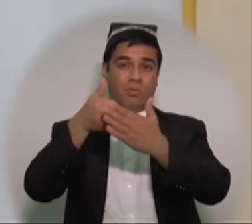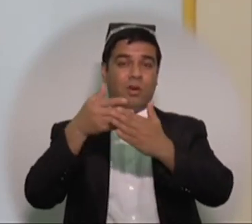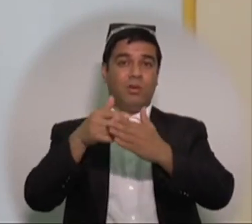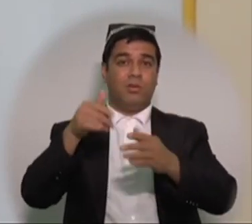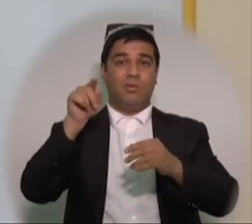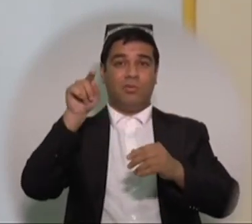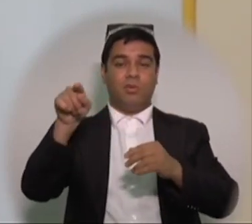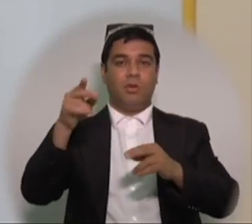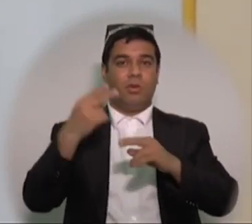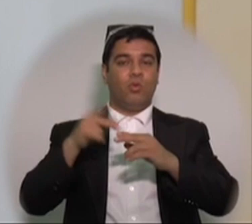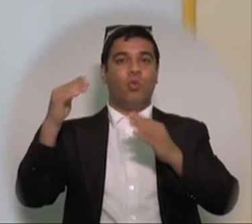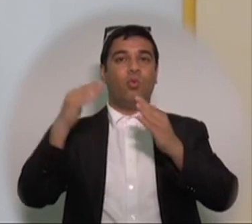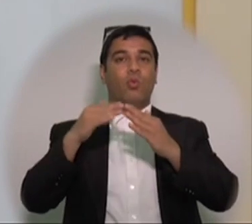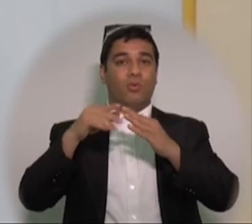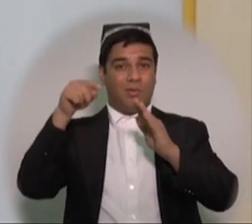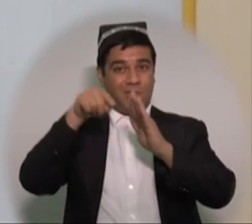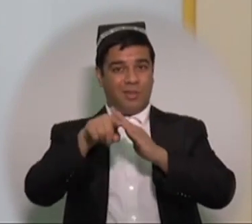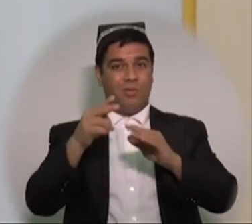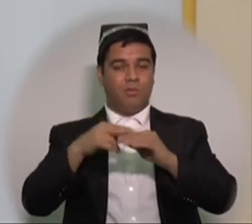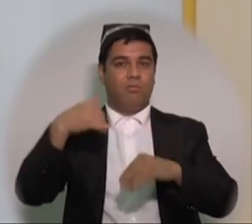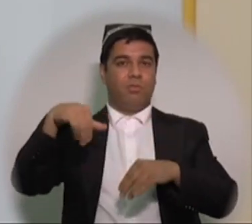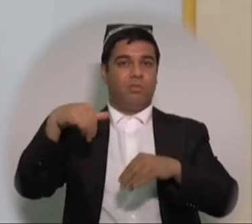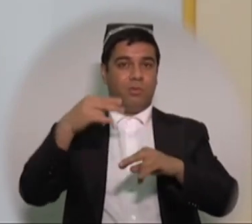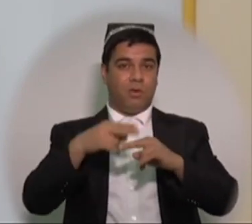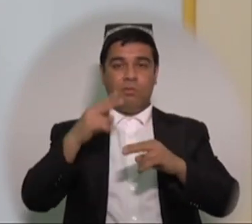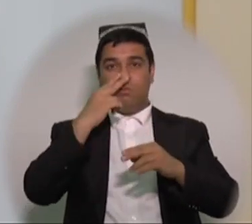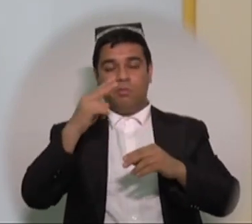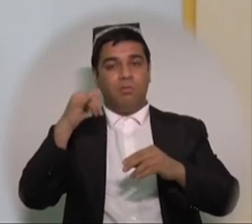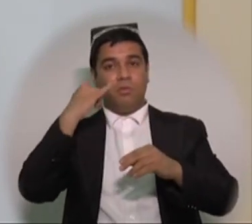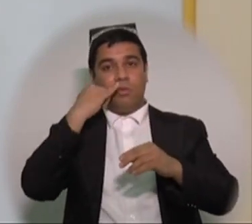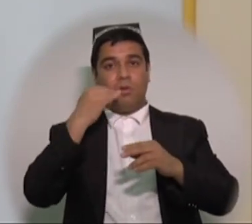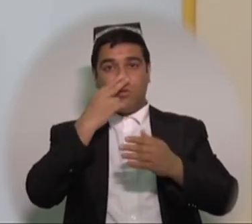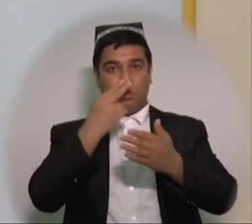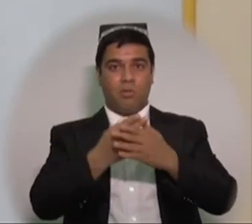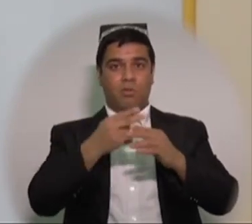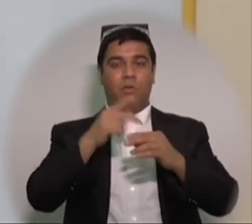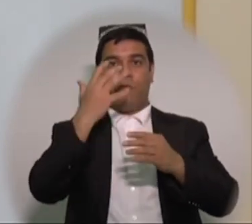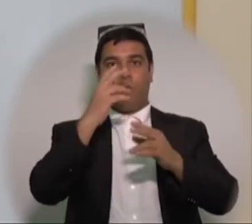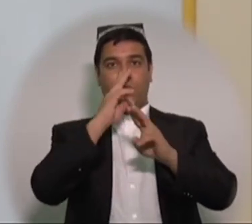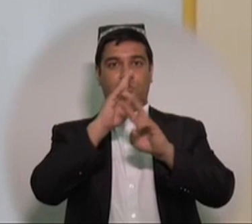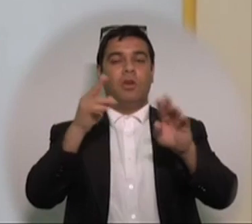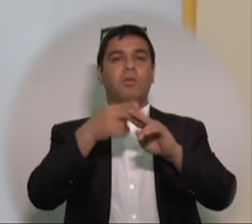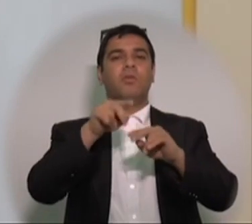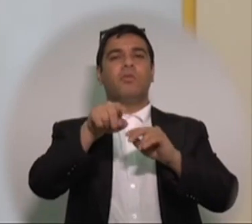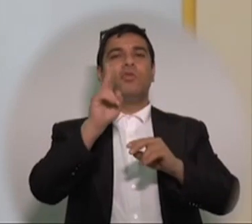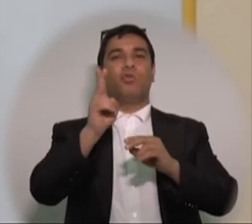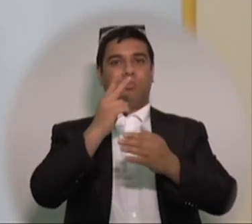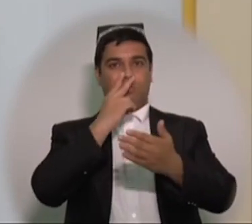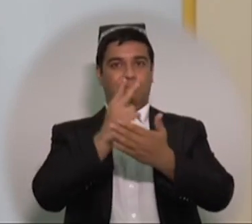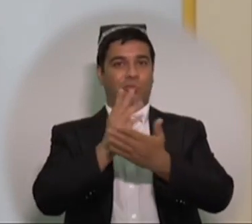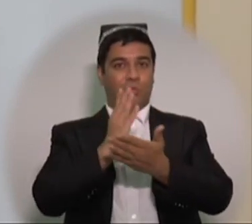odam tugmachani bossa, uyning egasi demak qo'ng'irog'iga tutib ossa, surati ko'rinadi chaqirib turgan